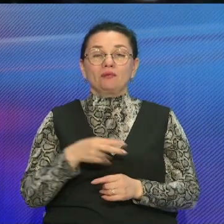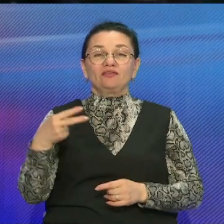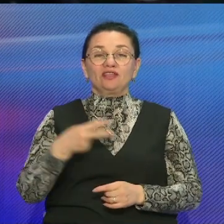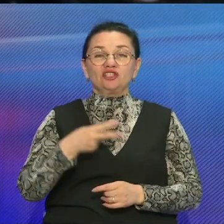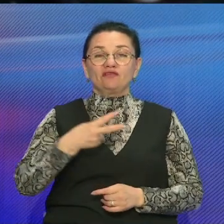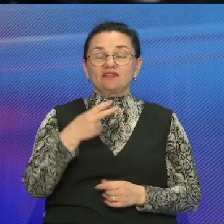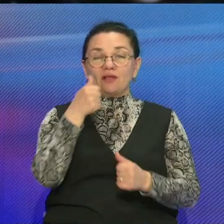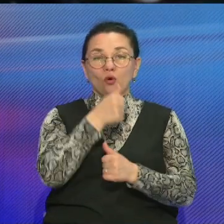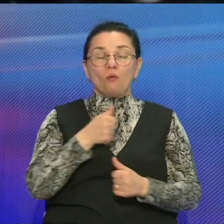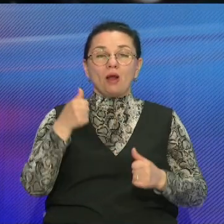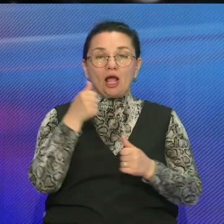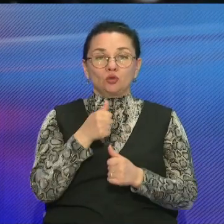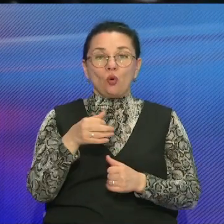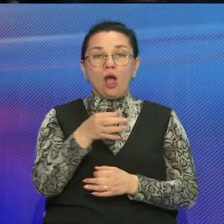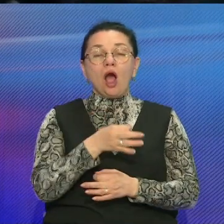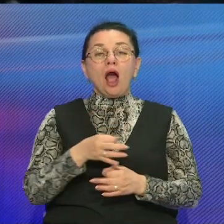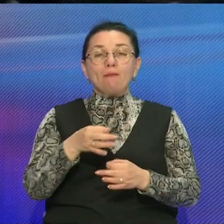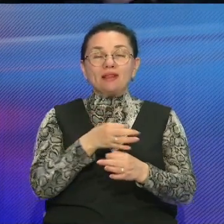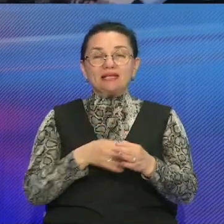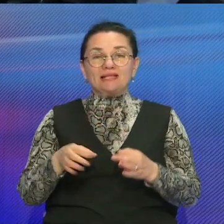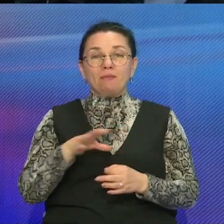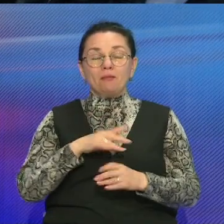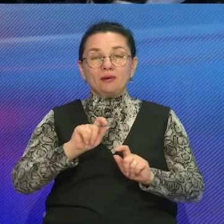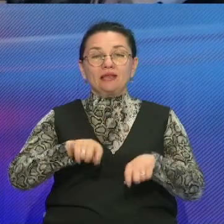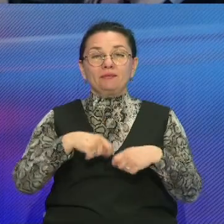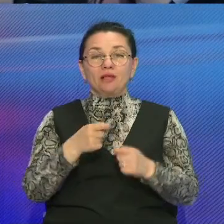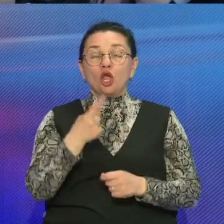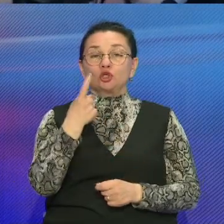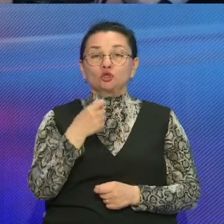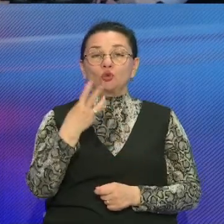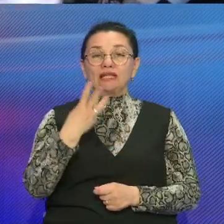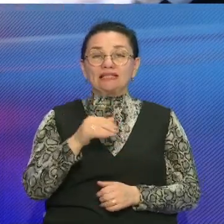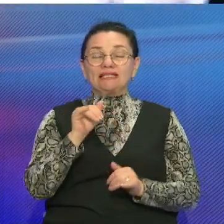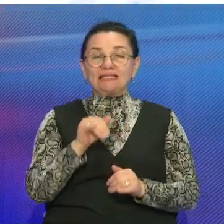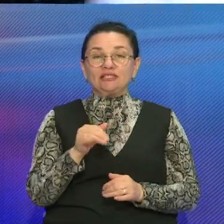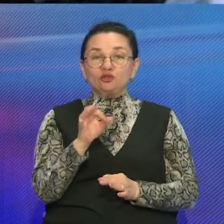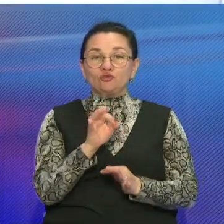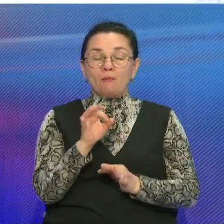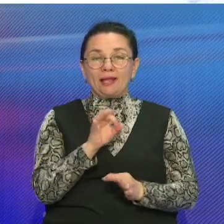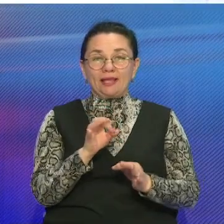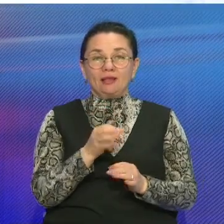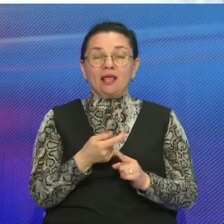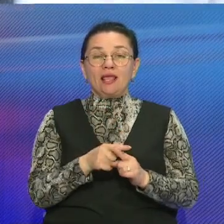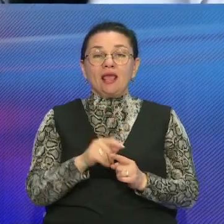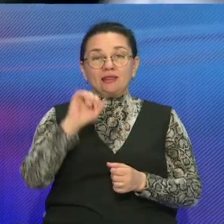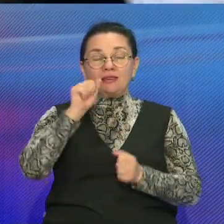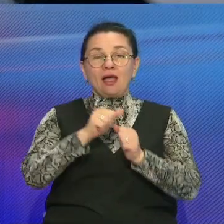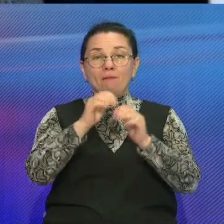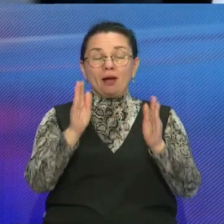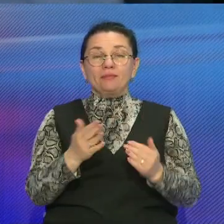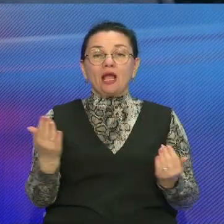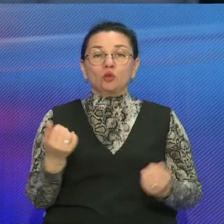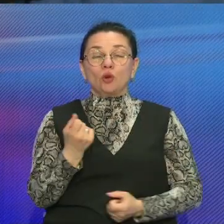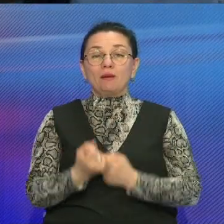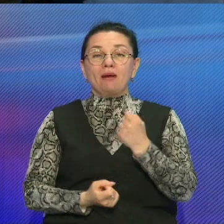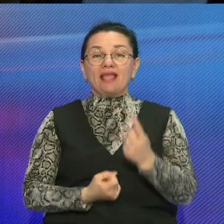у Минску, областями краины было передадено больше за 130 тысяч монет. На монумент, который сёлета з'явится у Бресте, удалось